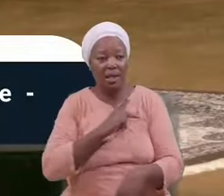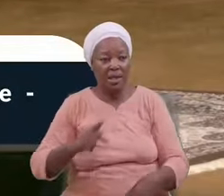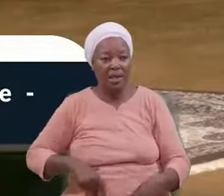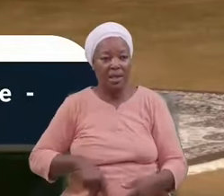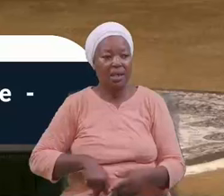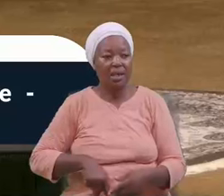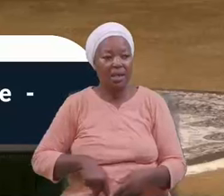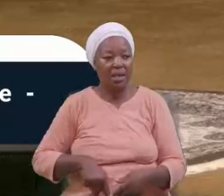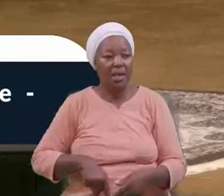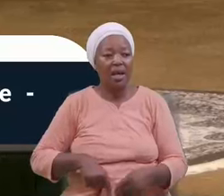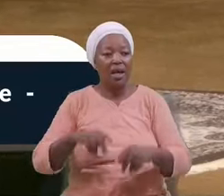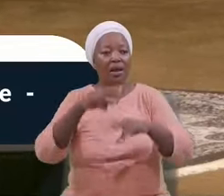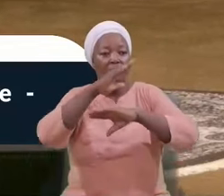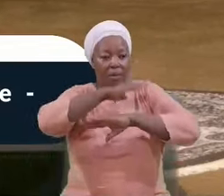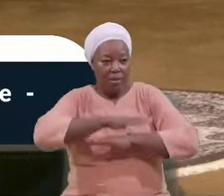Dieu.